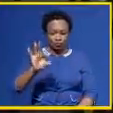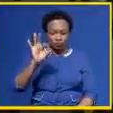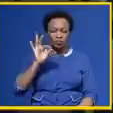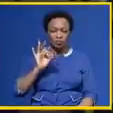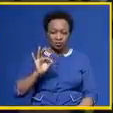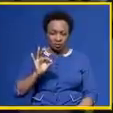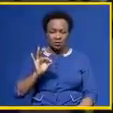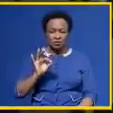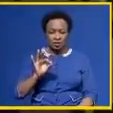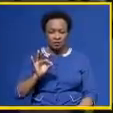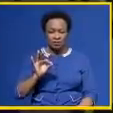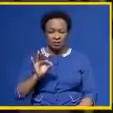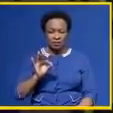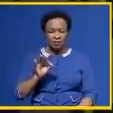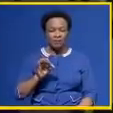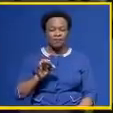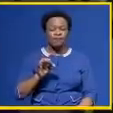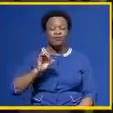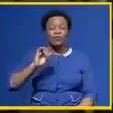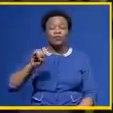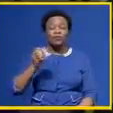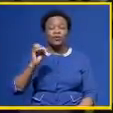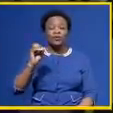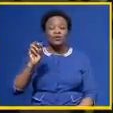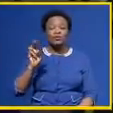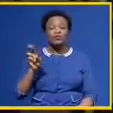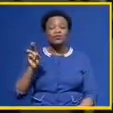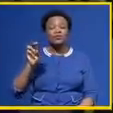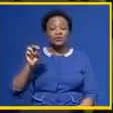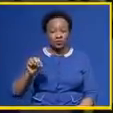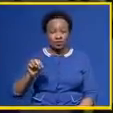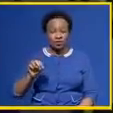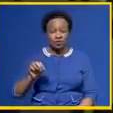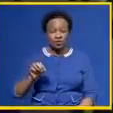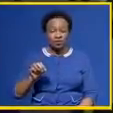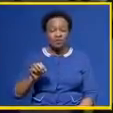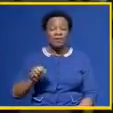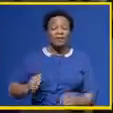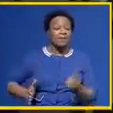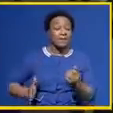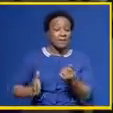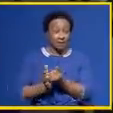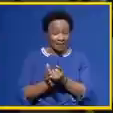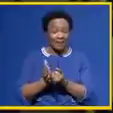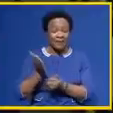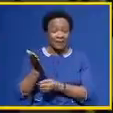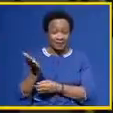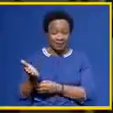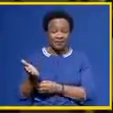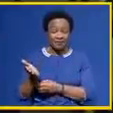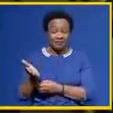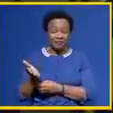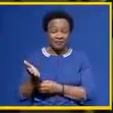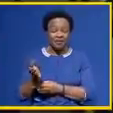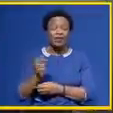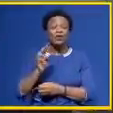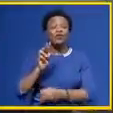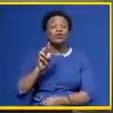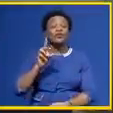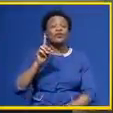watamchagua John Pombe Joseph Magufuli,